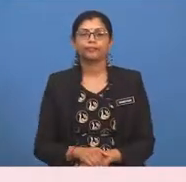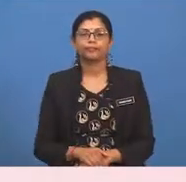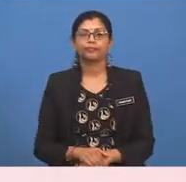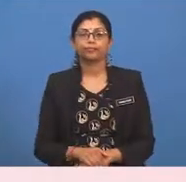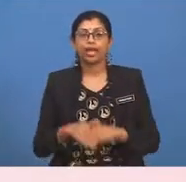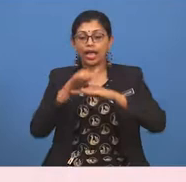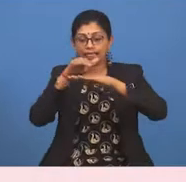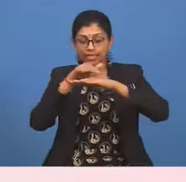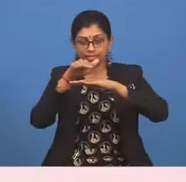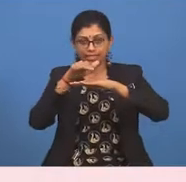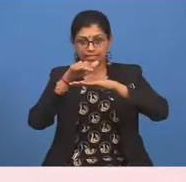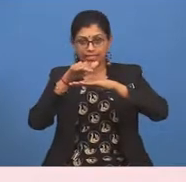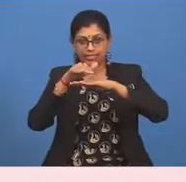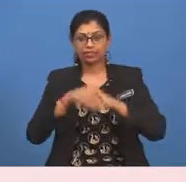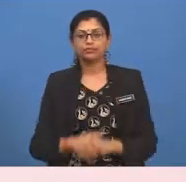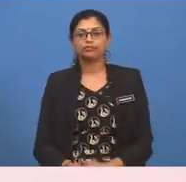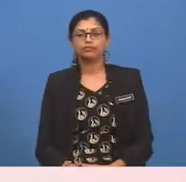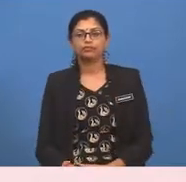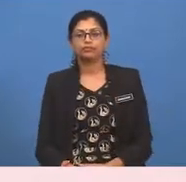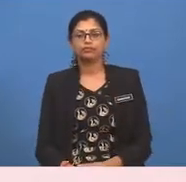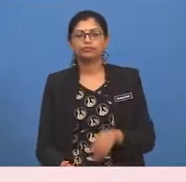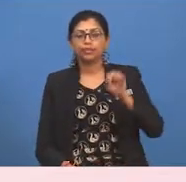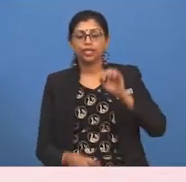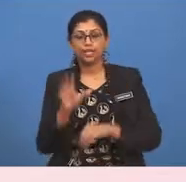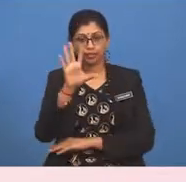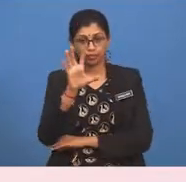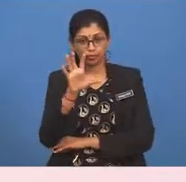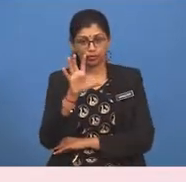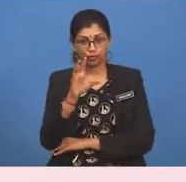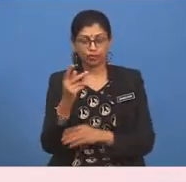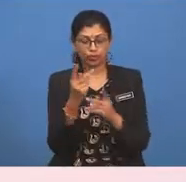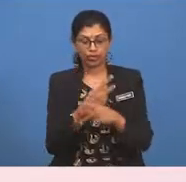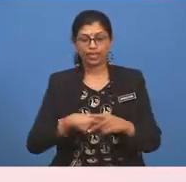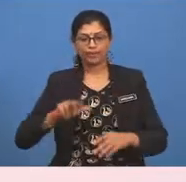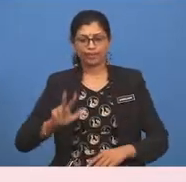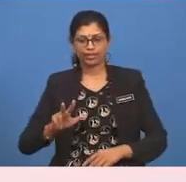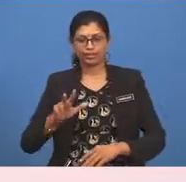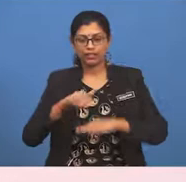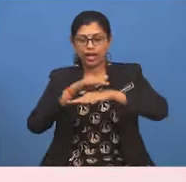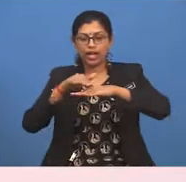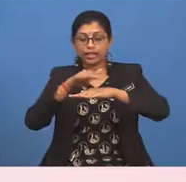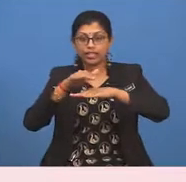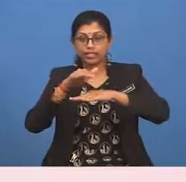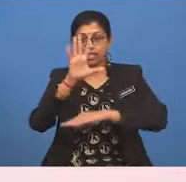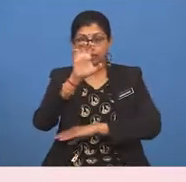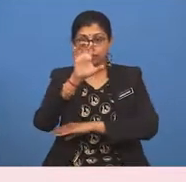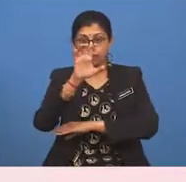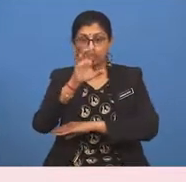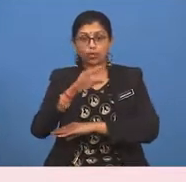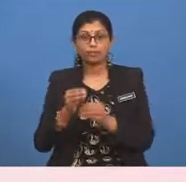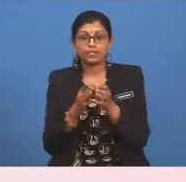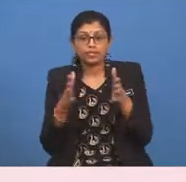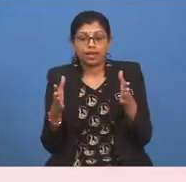sebelah atas, seperti 50 darab dengan 3.